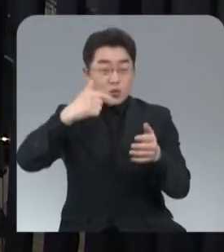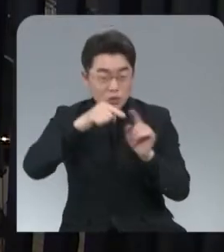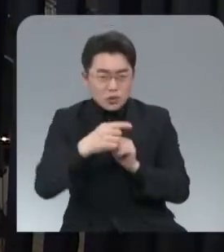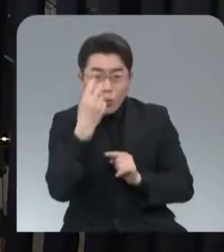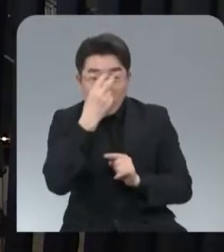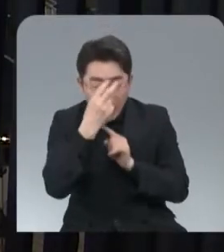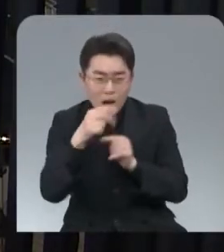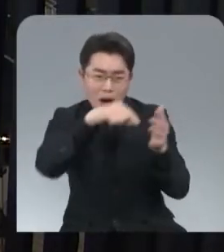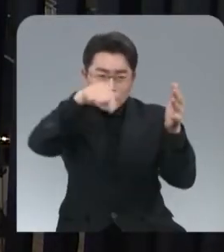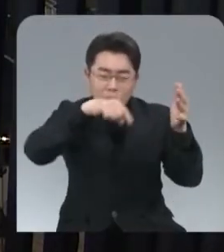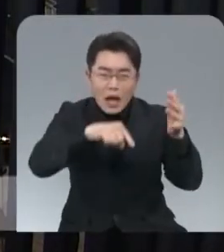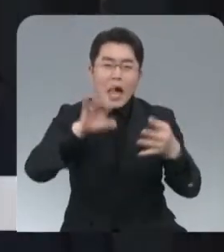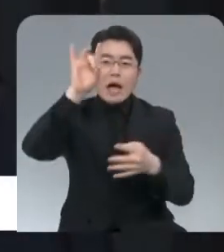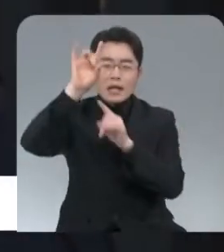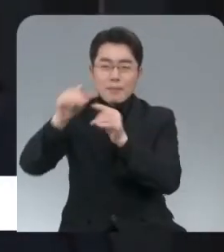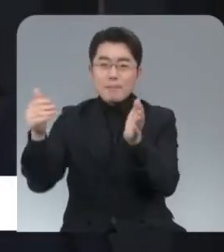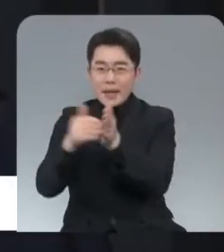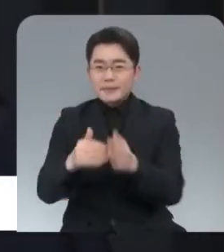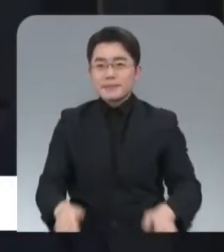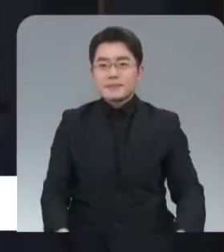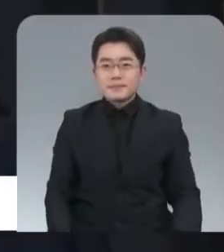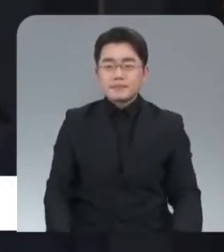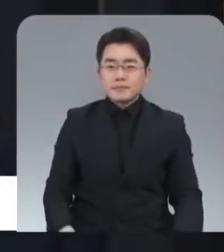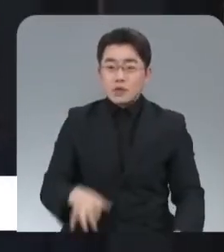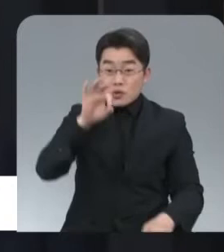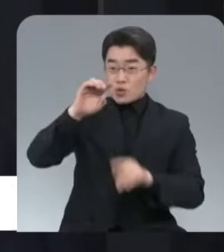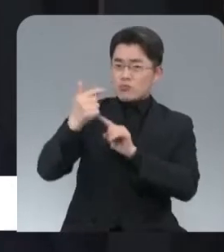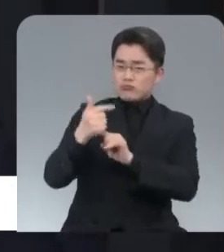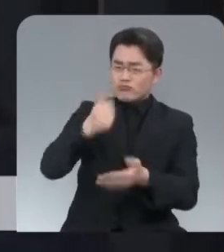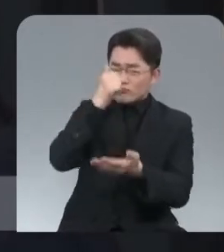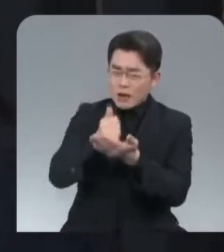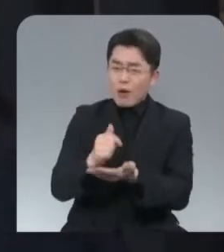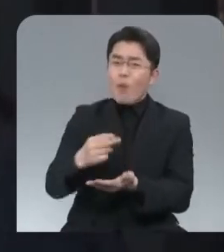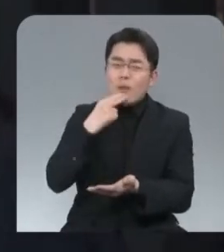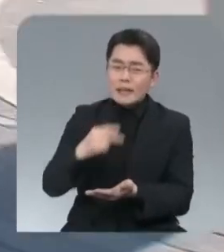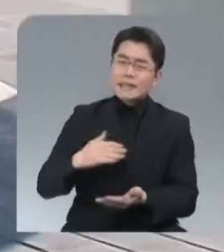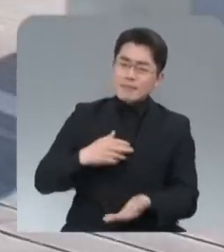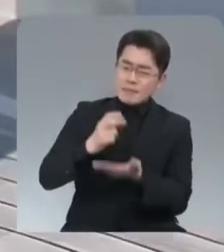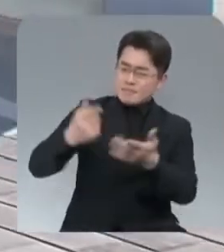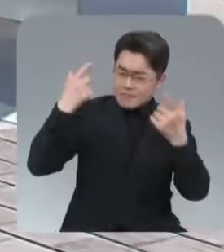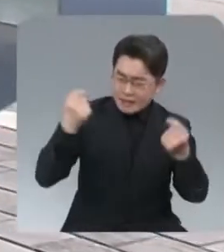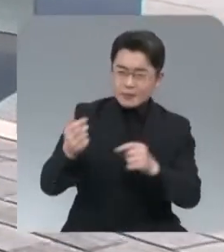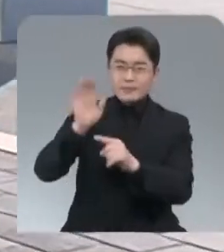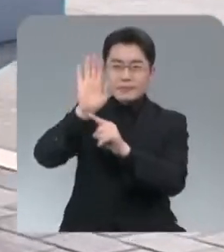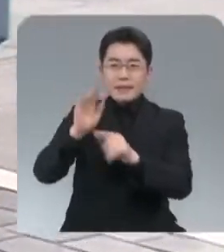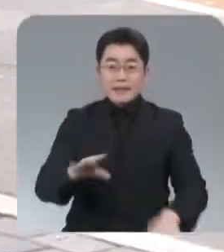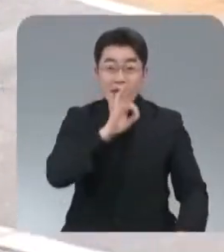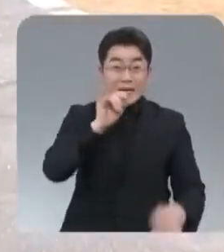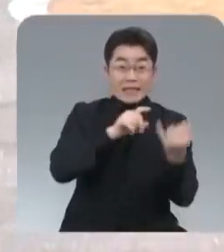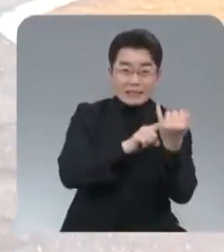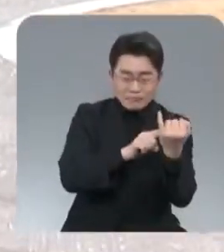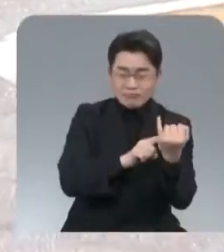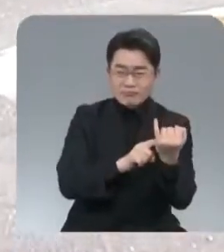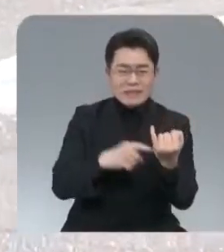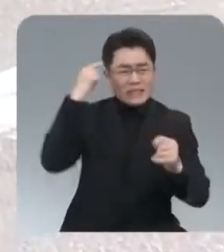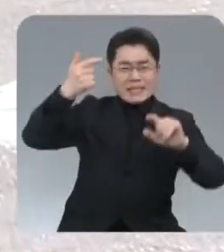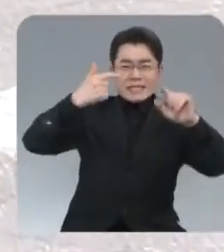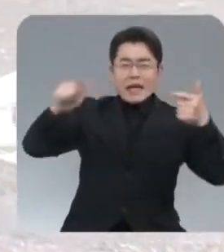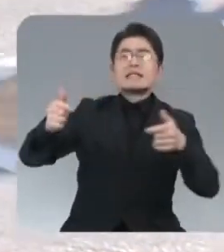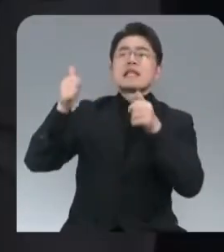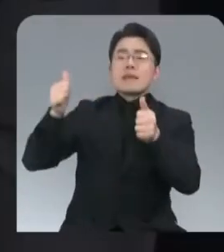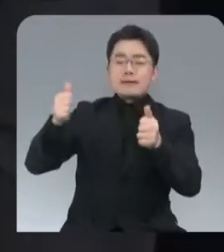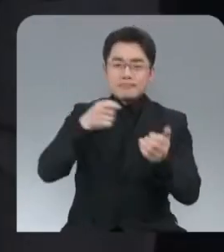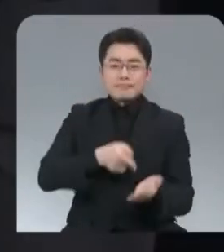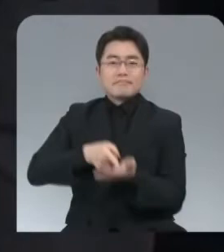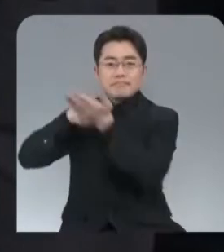측은 당시 조 체육 없엉 이 없음이 재확인됐다 는 입장을 했습니다 반면 임 담당관은 법원에 기수 여부를 판단해